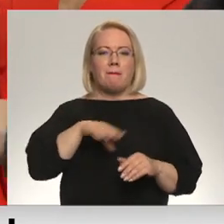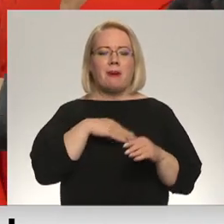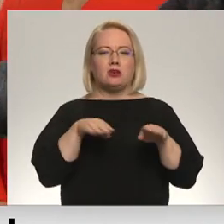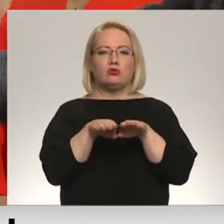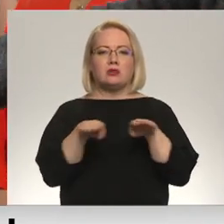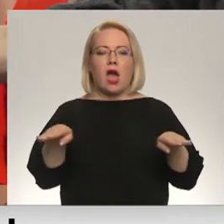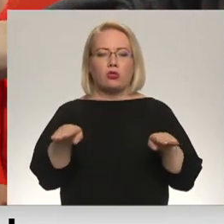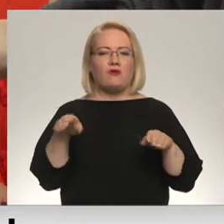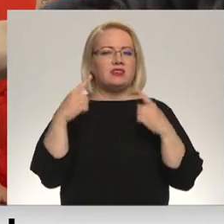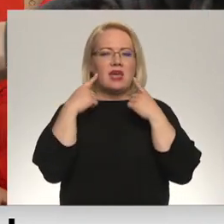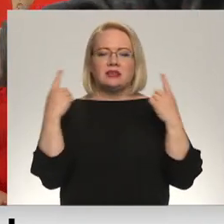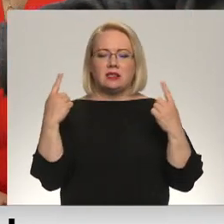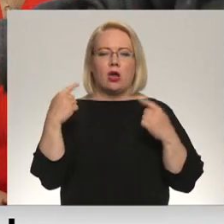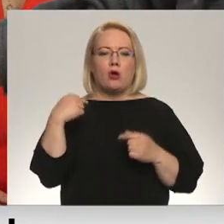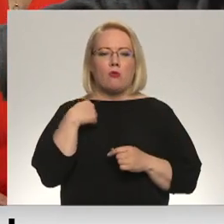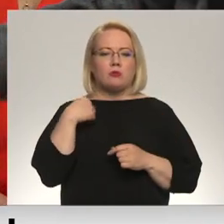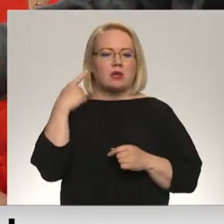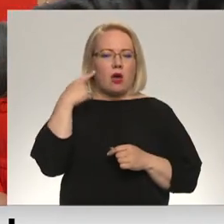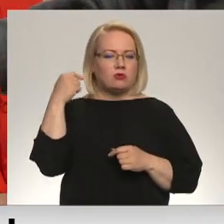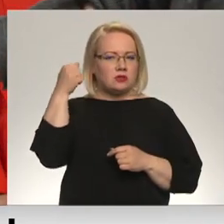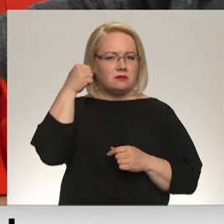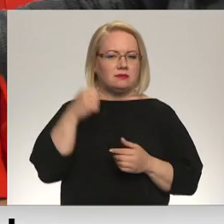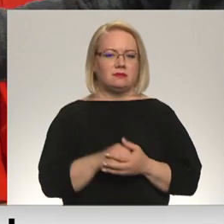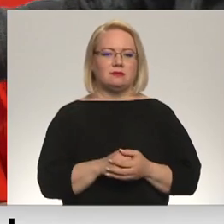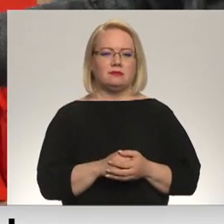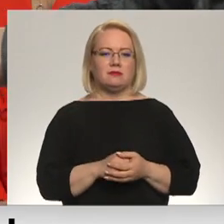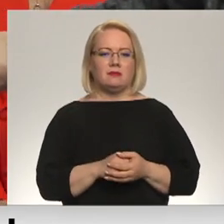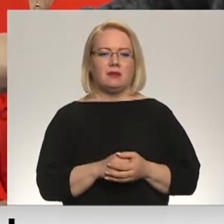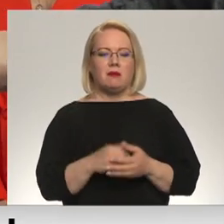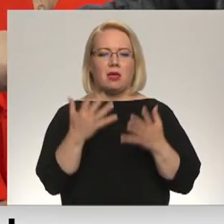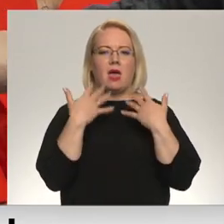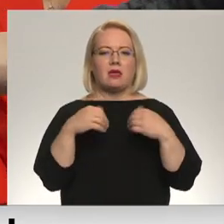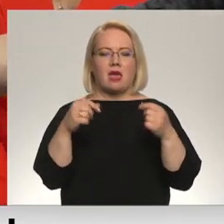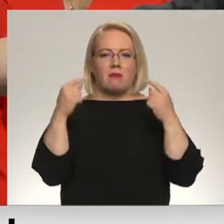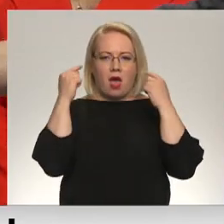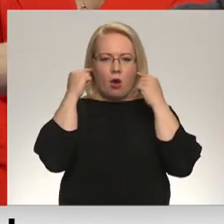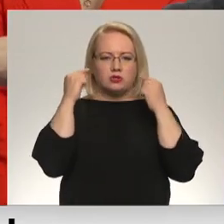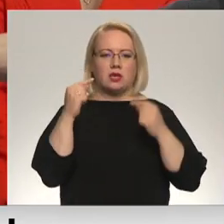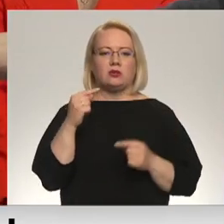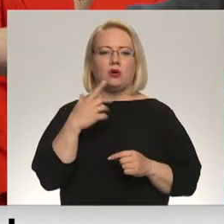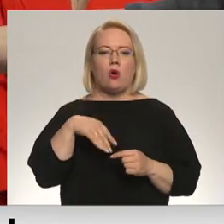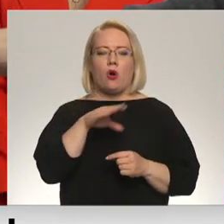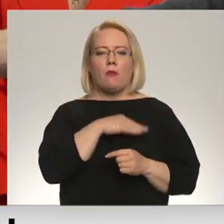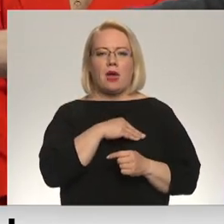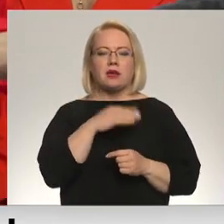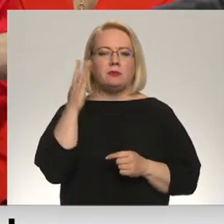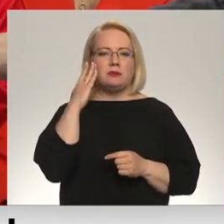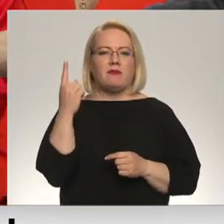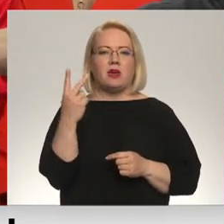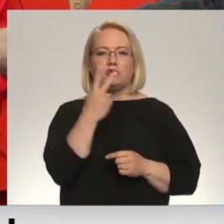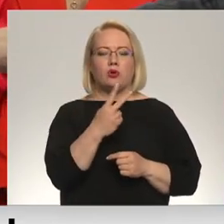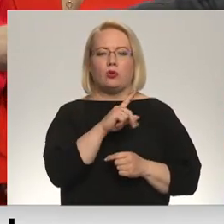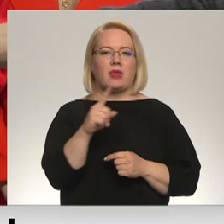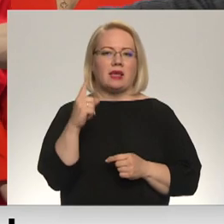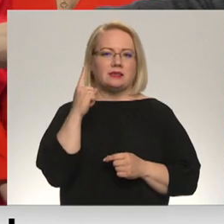īsti nedzirdējām, bet jau mums ir ausīs tādas, kur viņas man ir. Kur viņas ir? Man atņēma austiņas, bet mums ir austiņas, un tad mēs principā viens otru arī nedzirdam. Tad mēs aizskanojam,